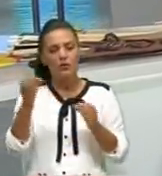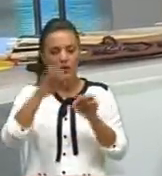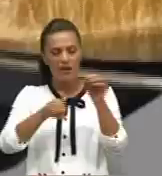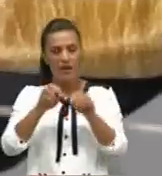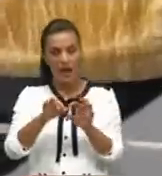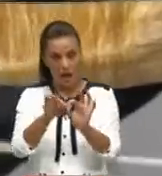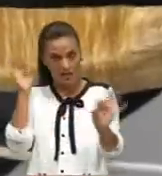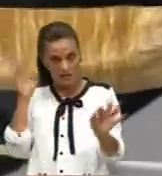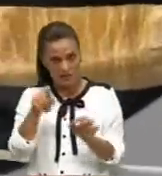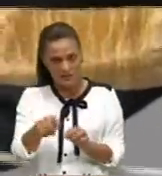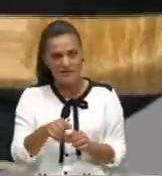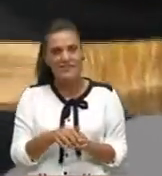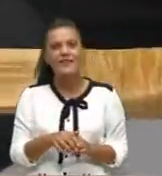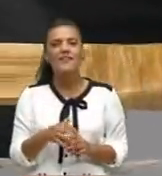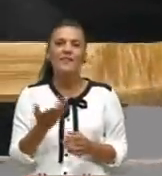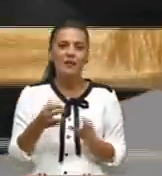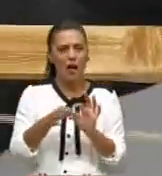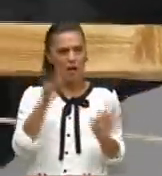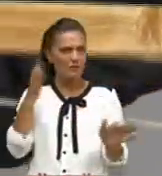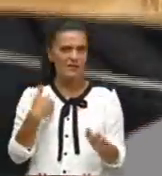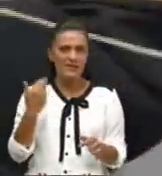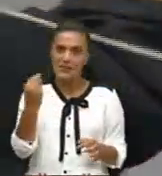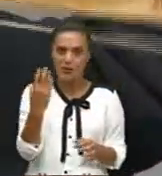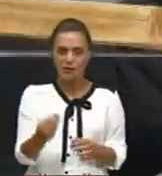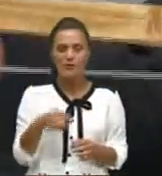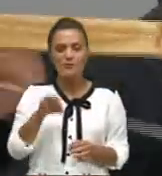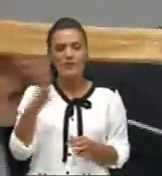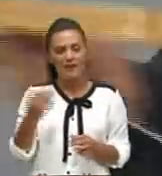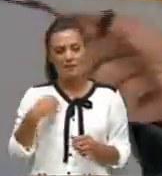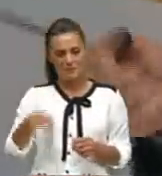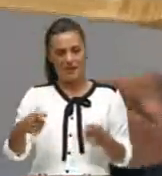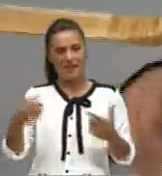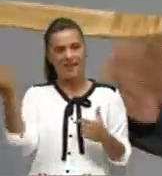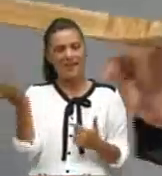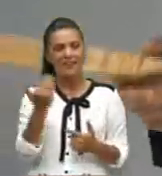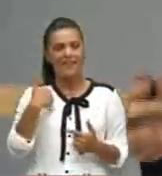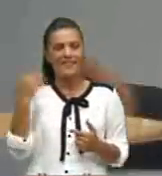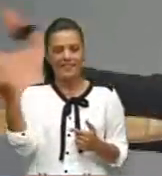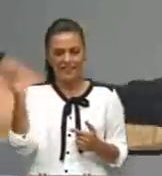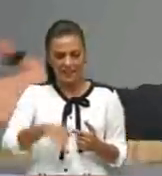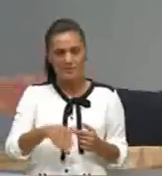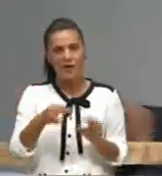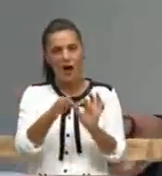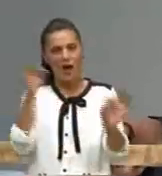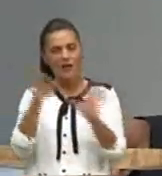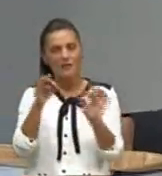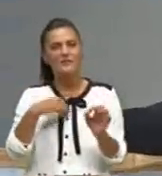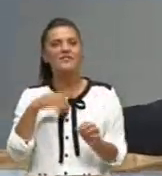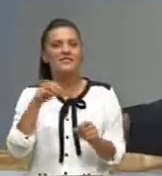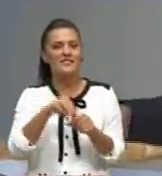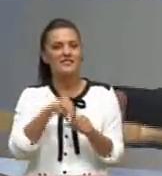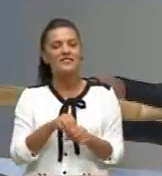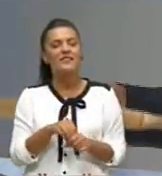Kurayım. Atacaksınız mı? Yani iyi olur tabii. İyi olur. Bu kadar buraya kadar, tamam, buraya kadar getirmişken oklarımız,